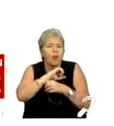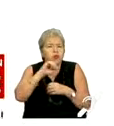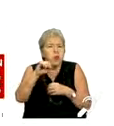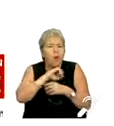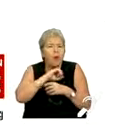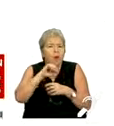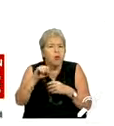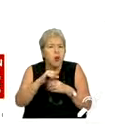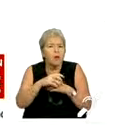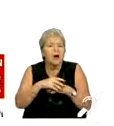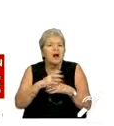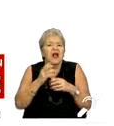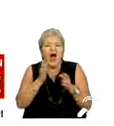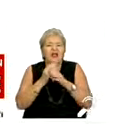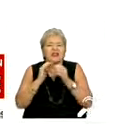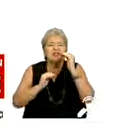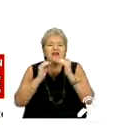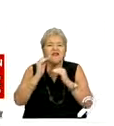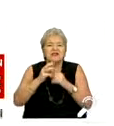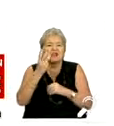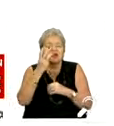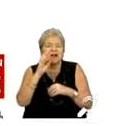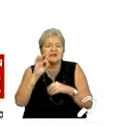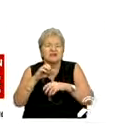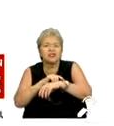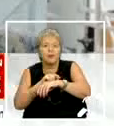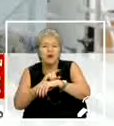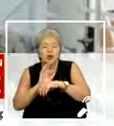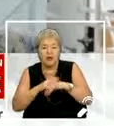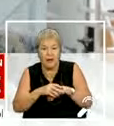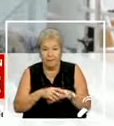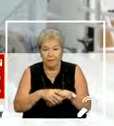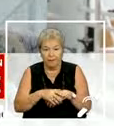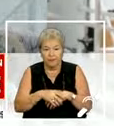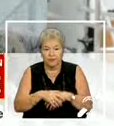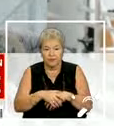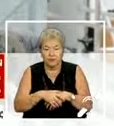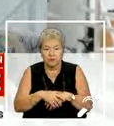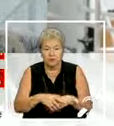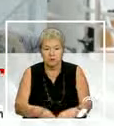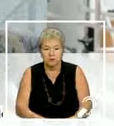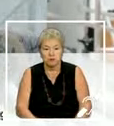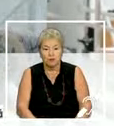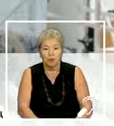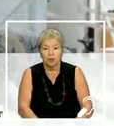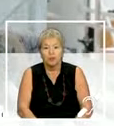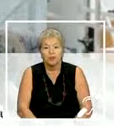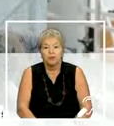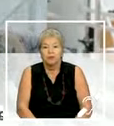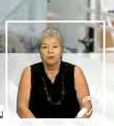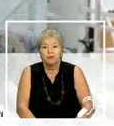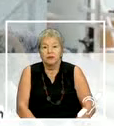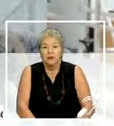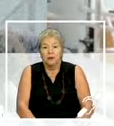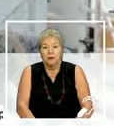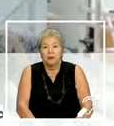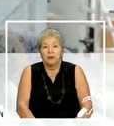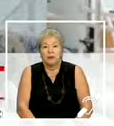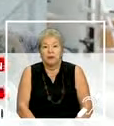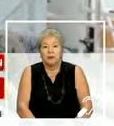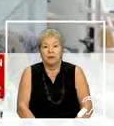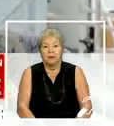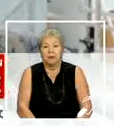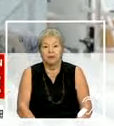bubuituri la intervale de 30 de minute înregistrate de un sonar. Our crews are working around the clock to ensure that we are doing